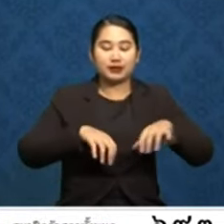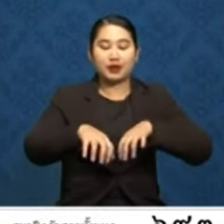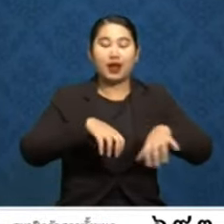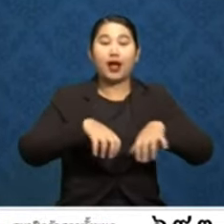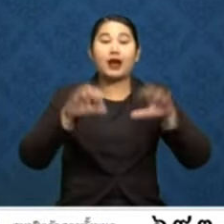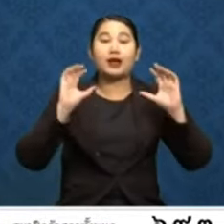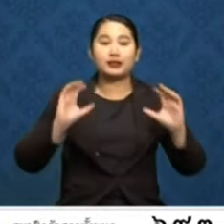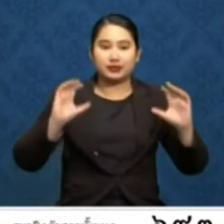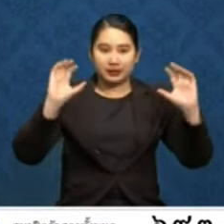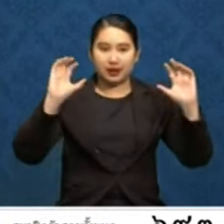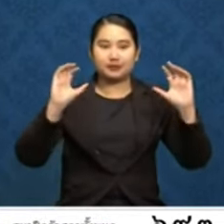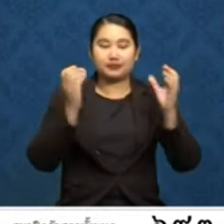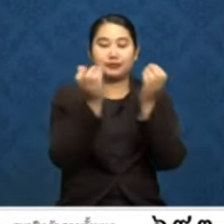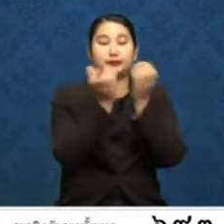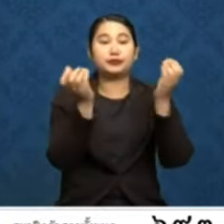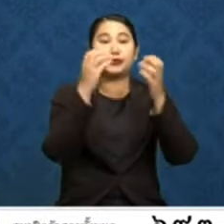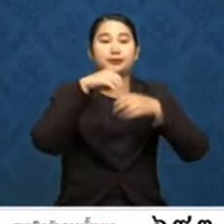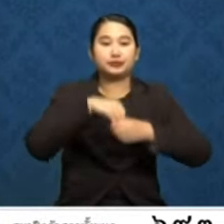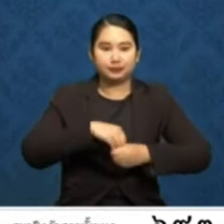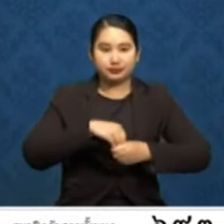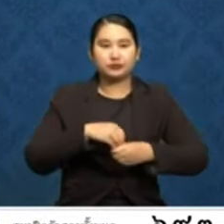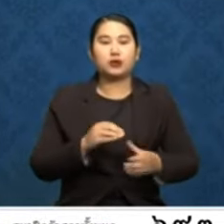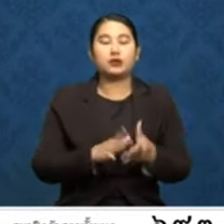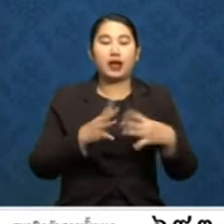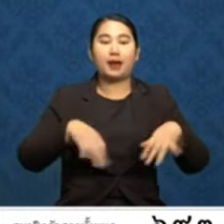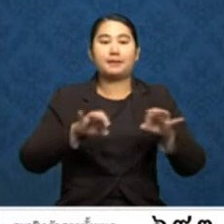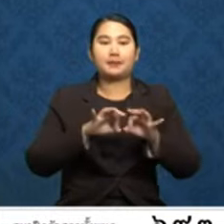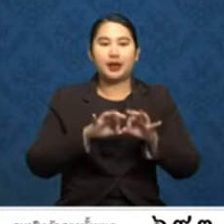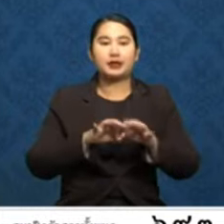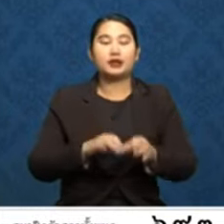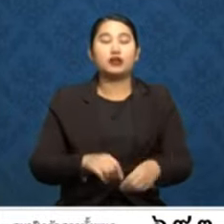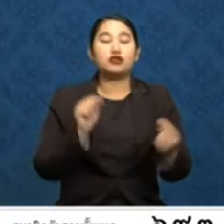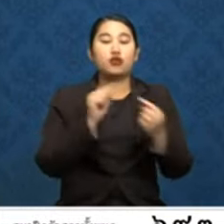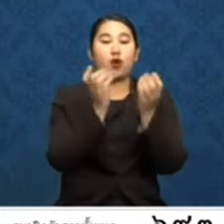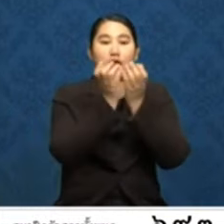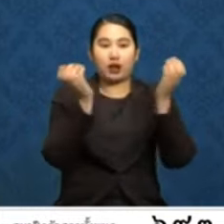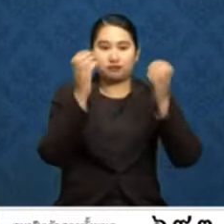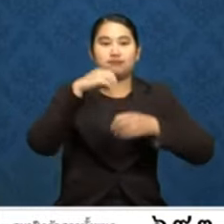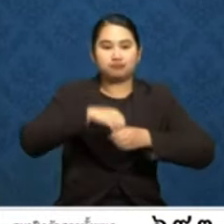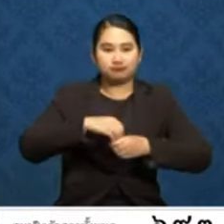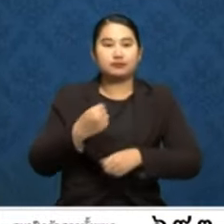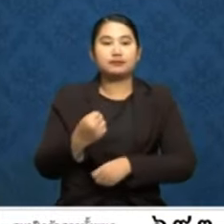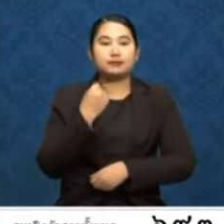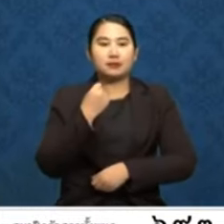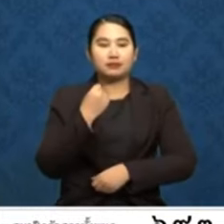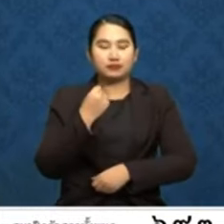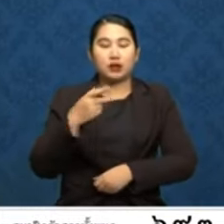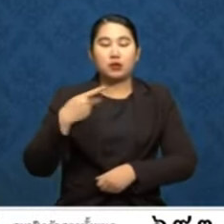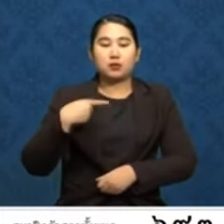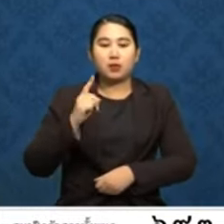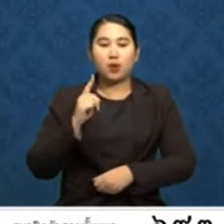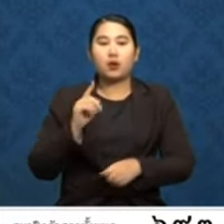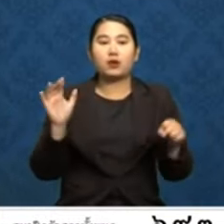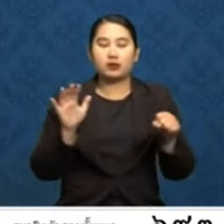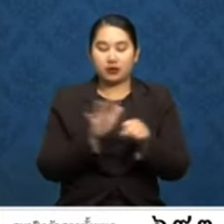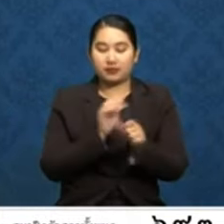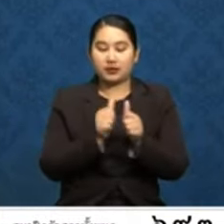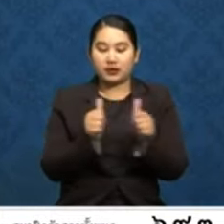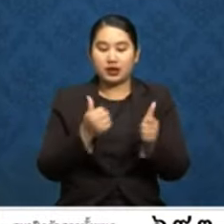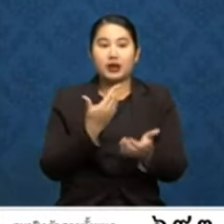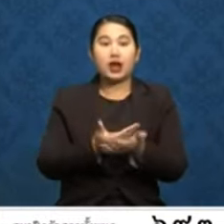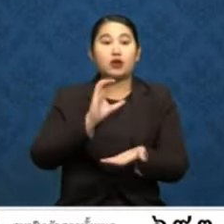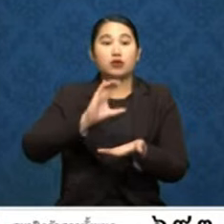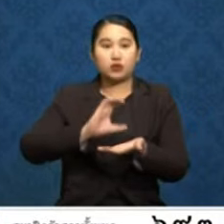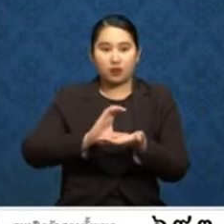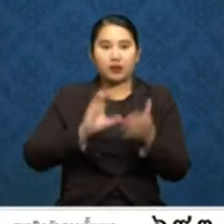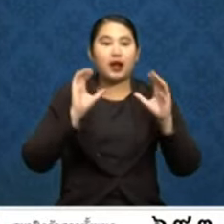การแผ่นดินด้วยการฟื้นฟูหลักนิติธรรมที่เข้มแข็งมีประสิทธิภาพใช้งบประมาณ